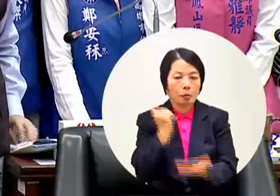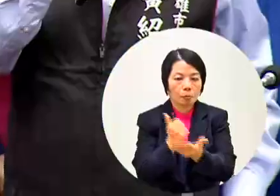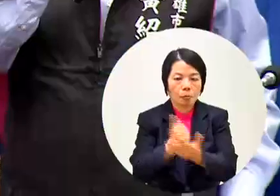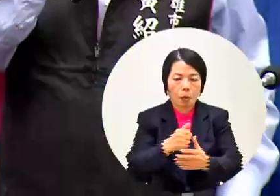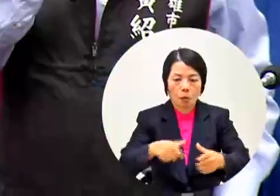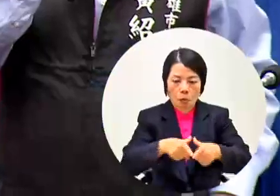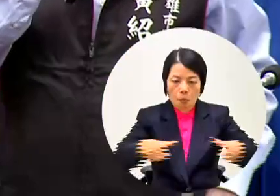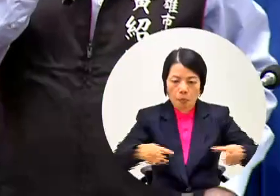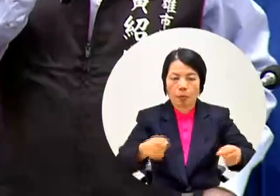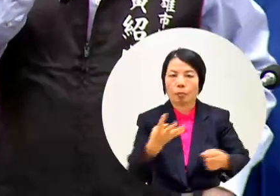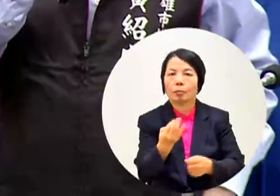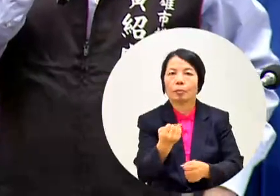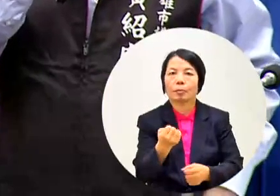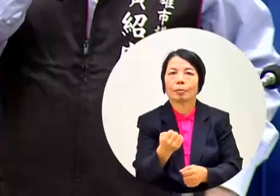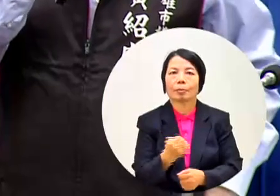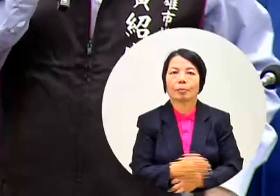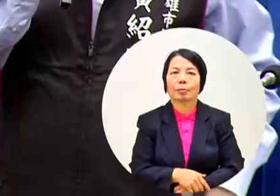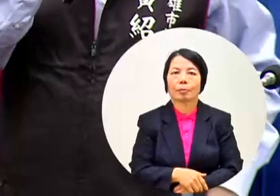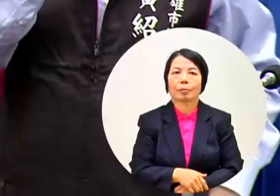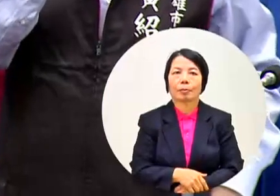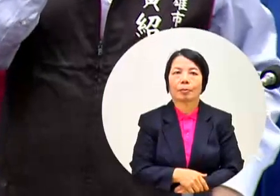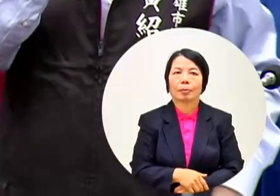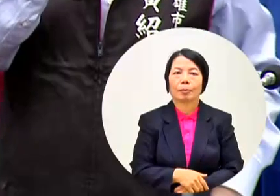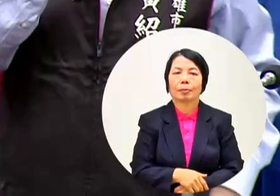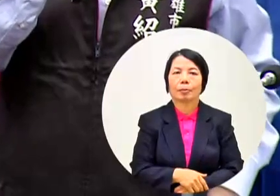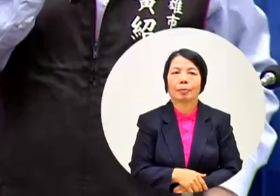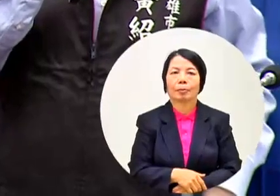道吗？ 892,500多，嘿。